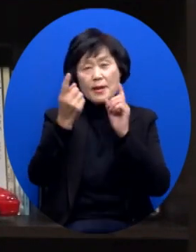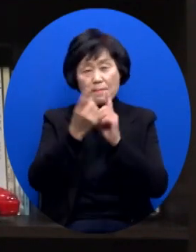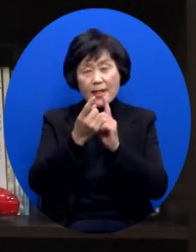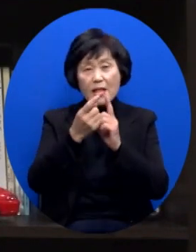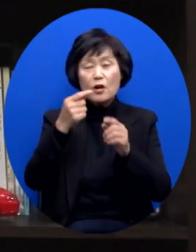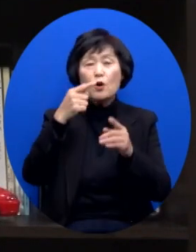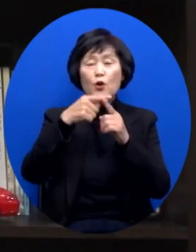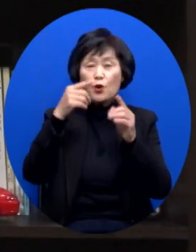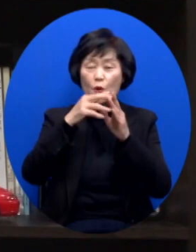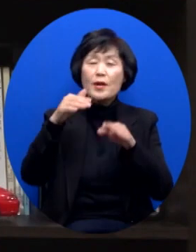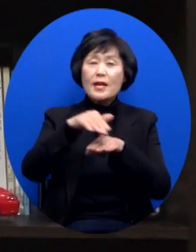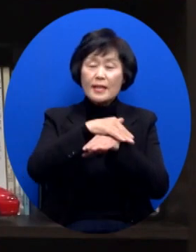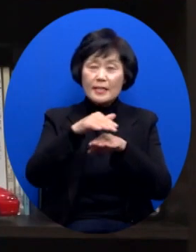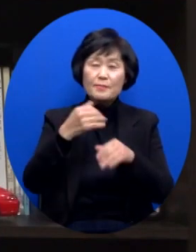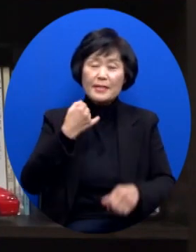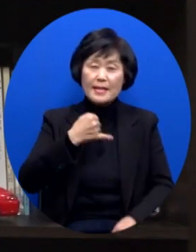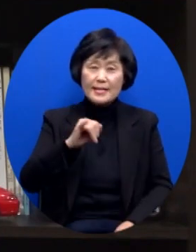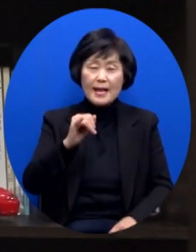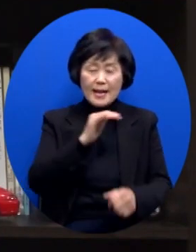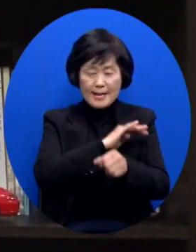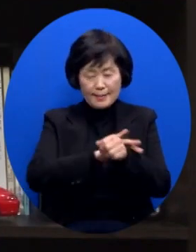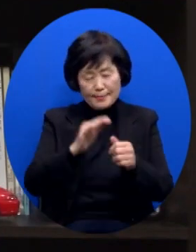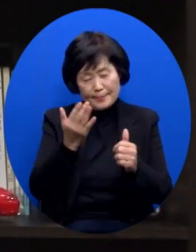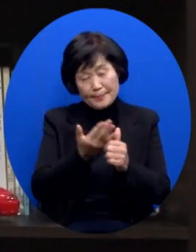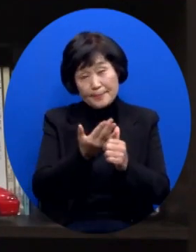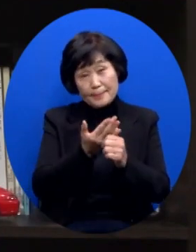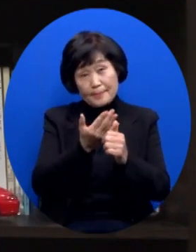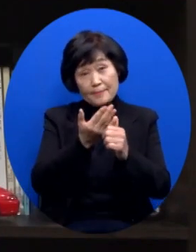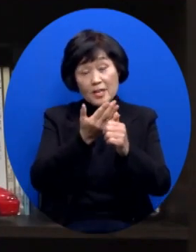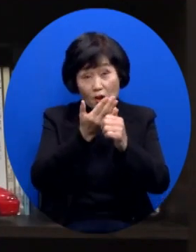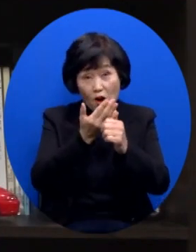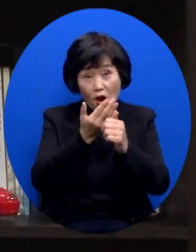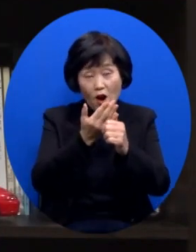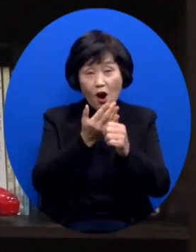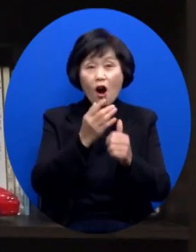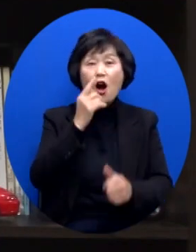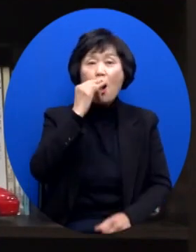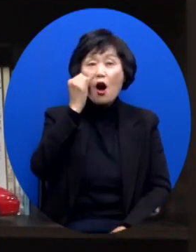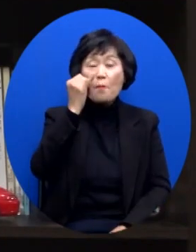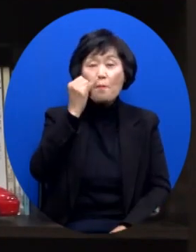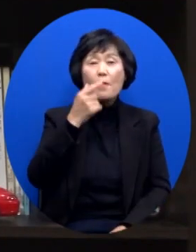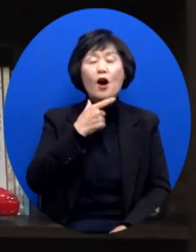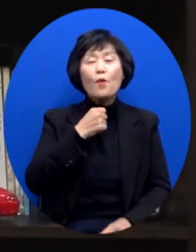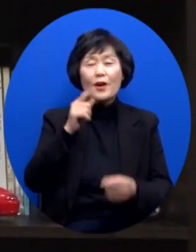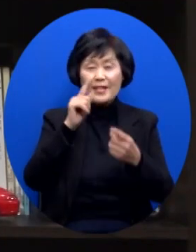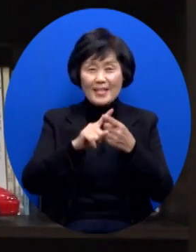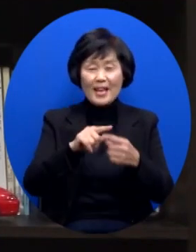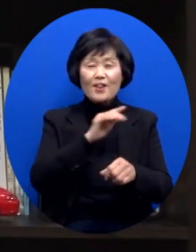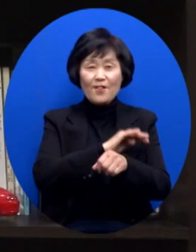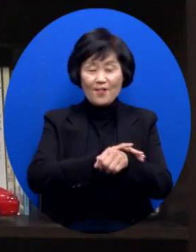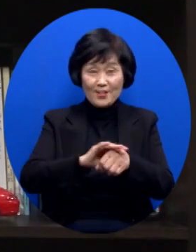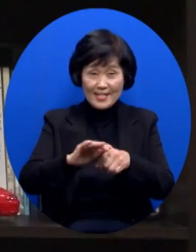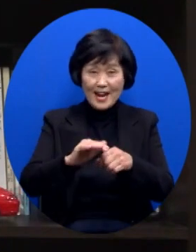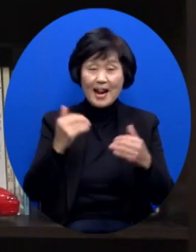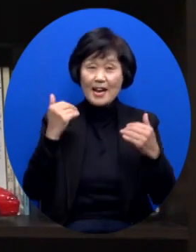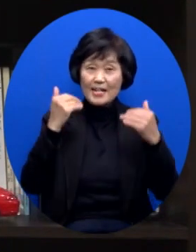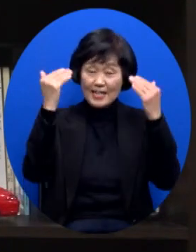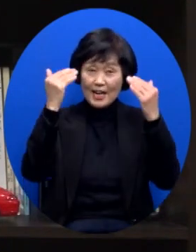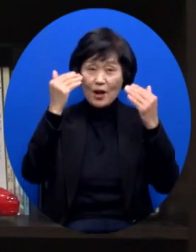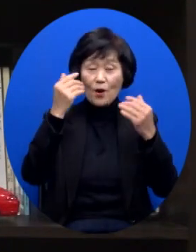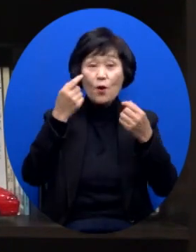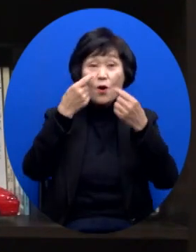딸아이를 잘 키워서 딸은 어머니 소망대로 잘 자랐습니다. 대학도 장학금으로